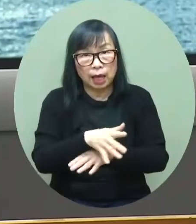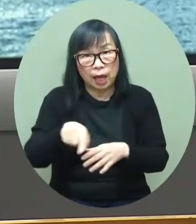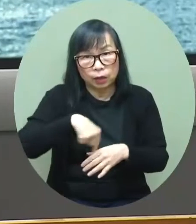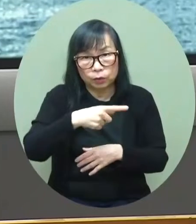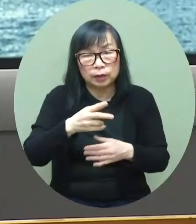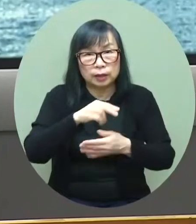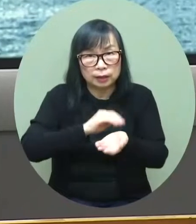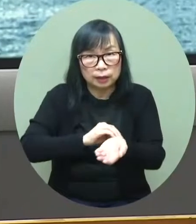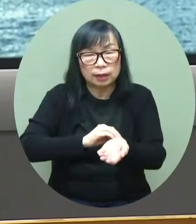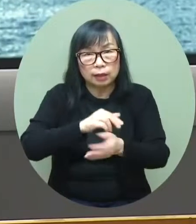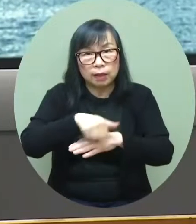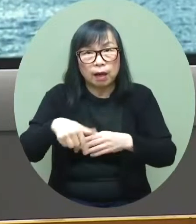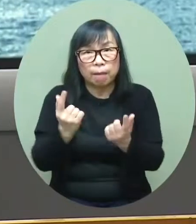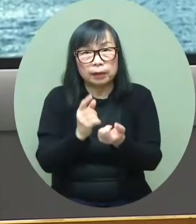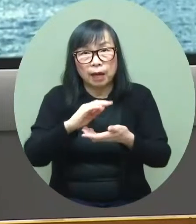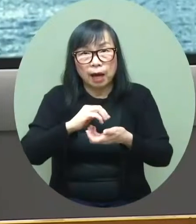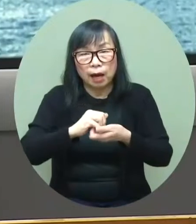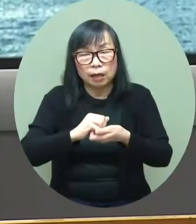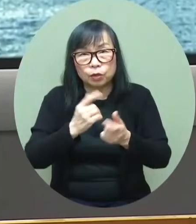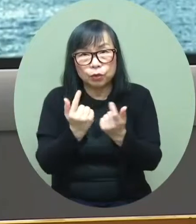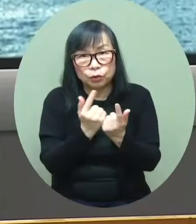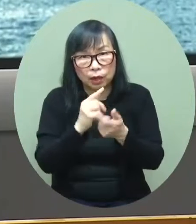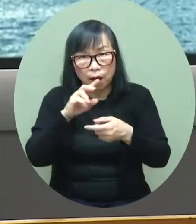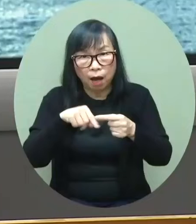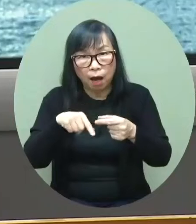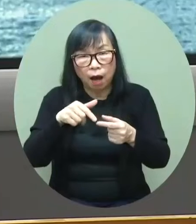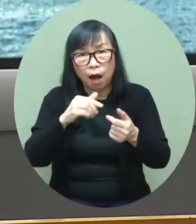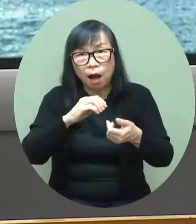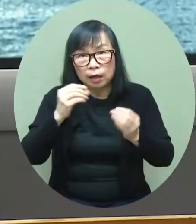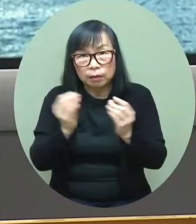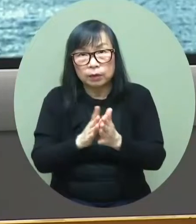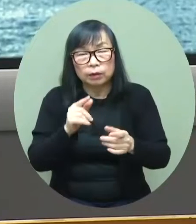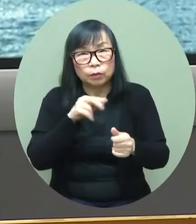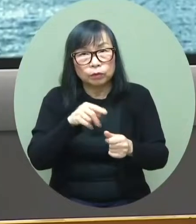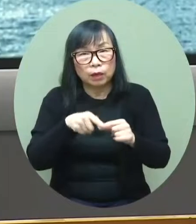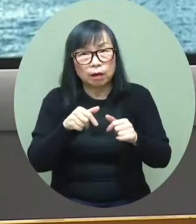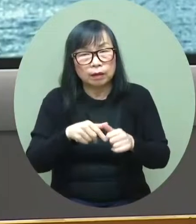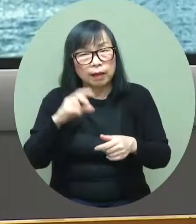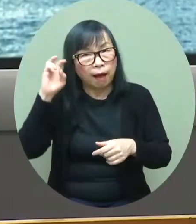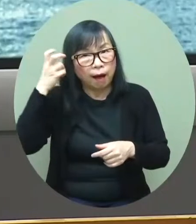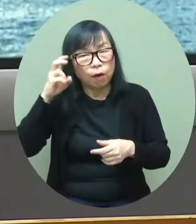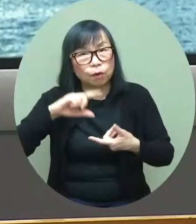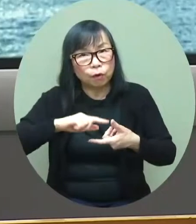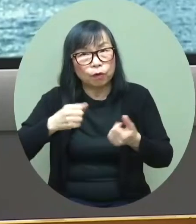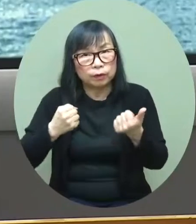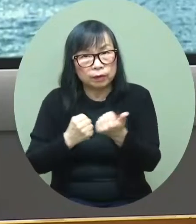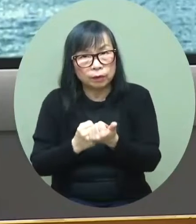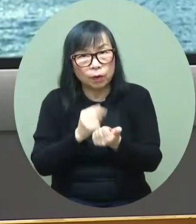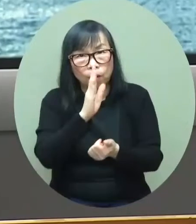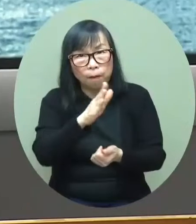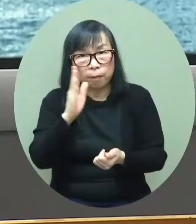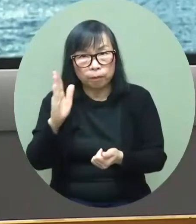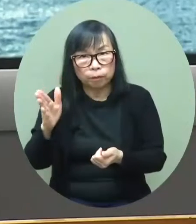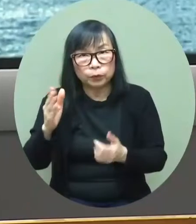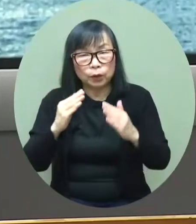治療設施啊，又或者北大嶼山香港感染控制中心咧，我哋都係會考慮一啲方案咧，去支援一啲唔同